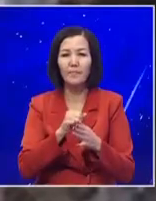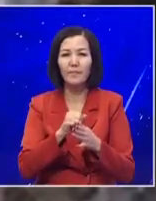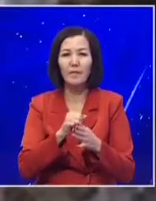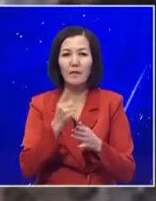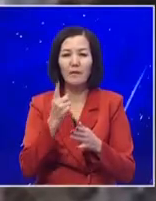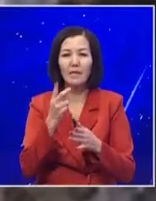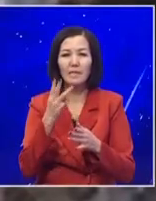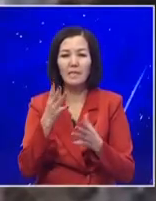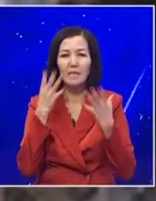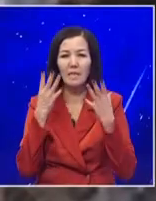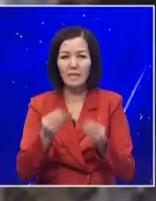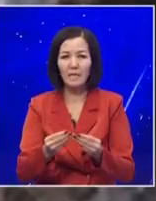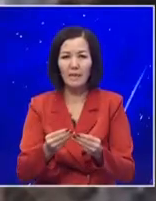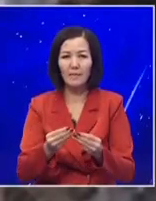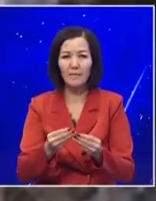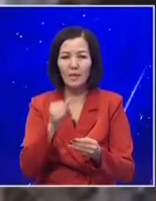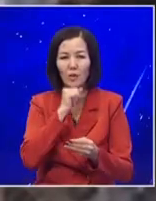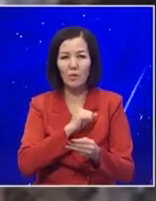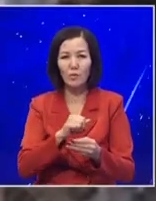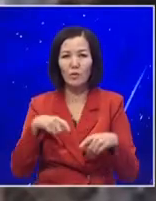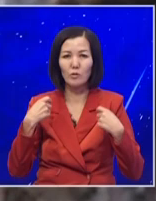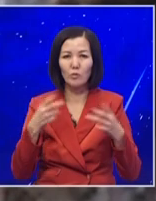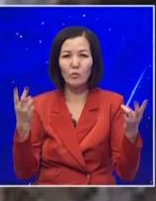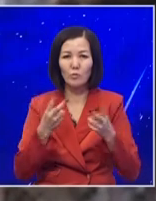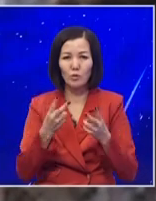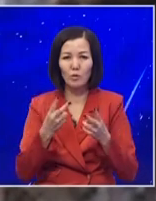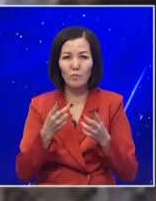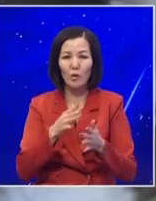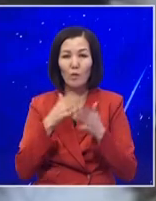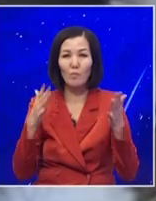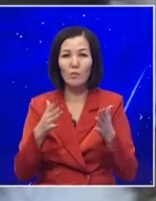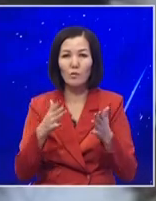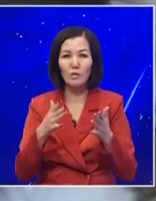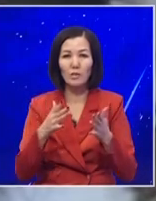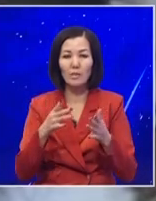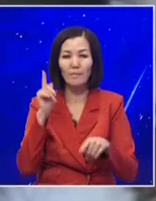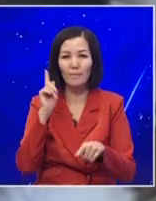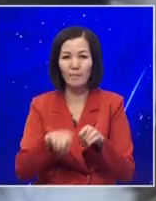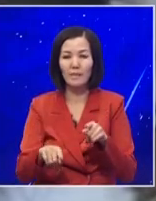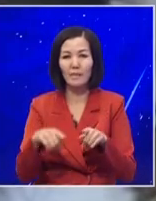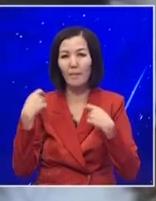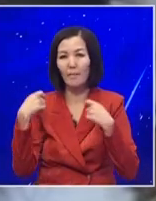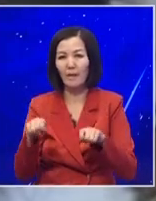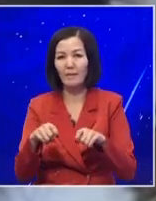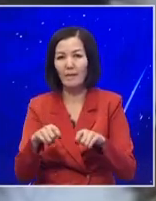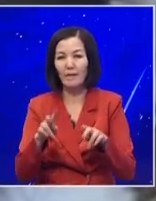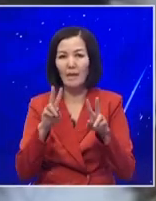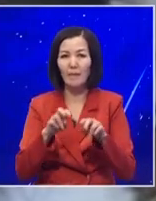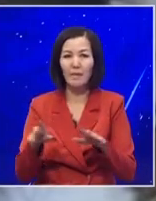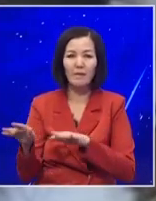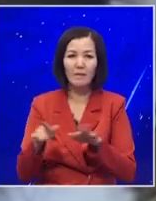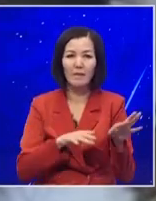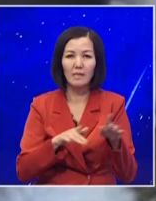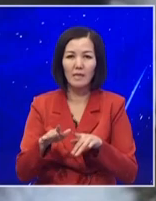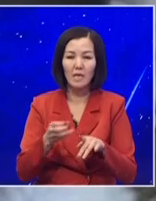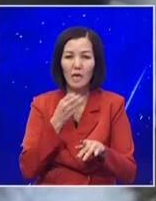раз в несколько дней, поскольку краденый скот нужно было как можно скорее сбывать. Оперативно-розыскные мероприятия